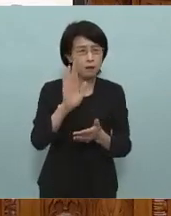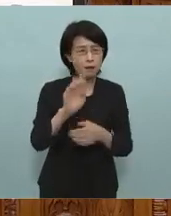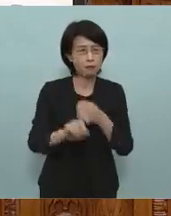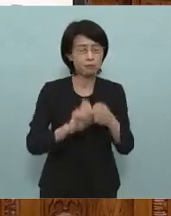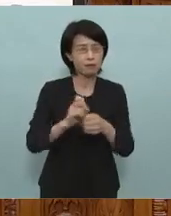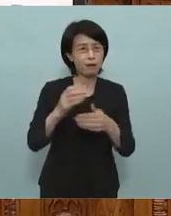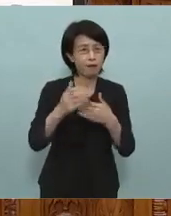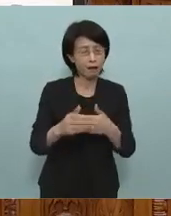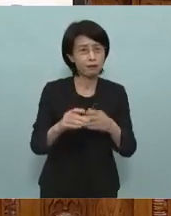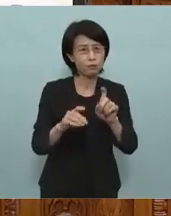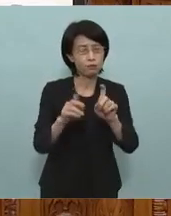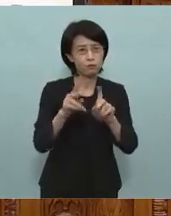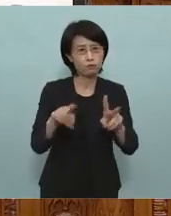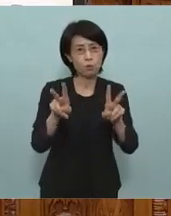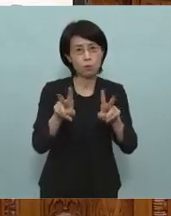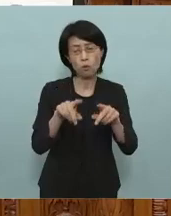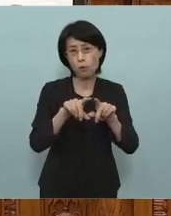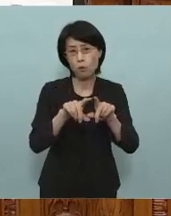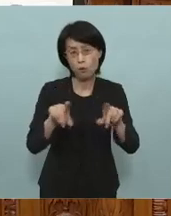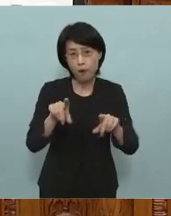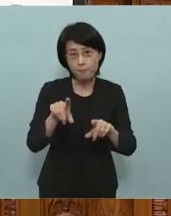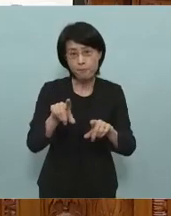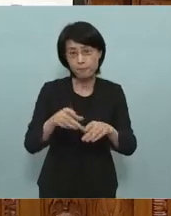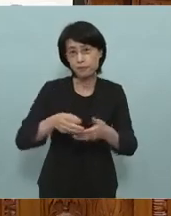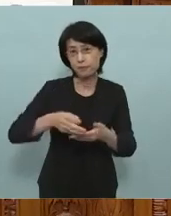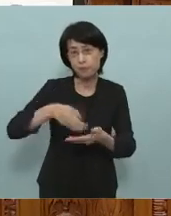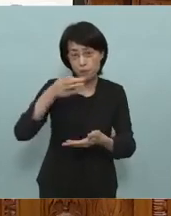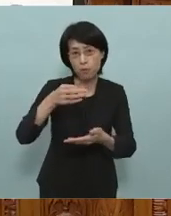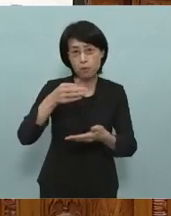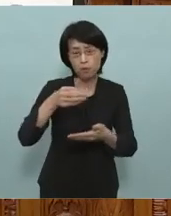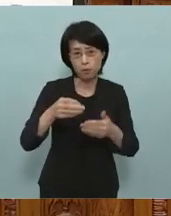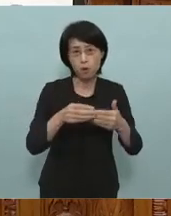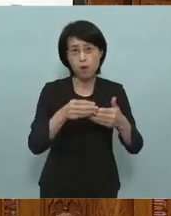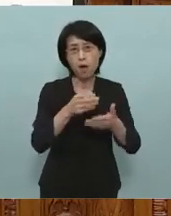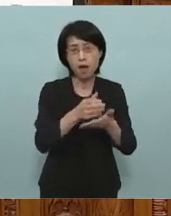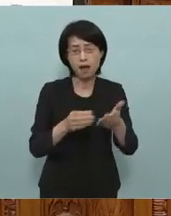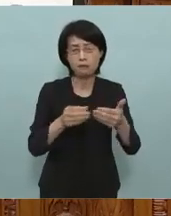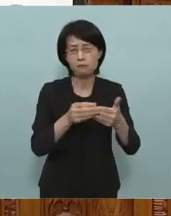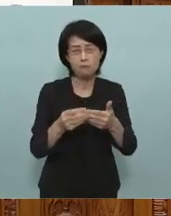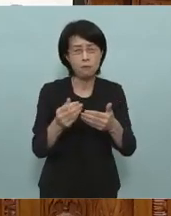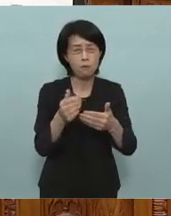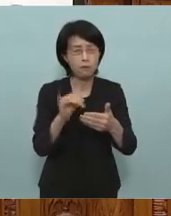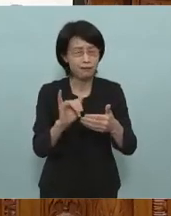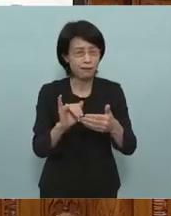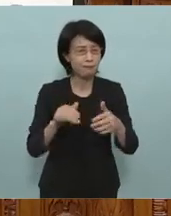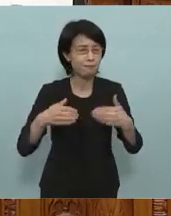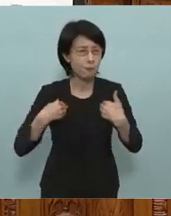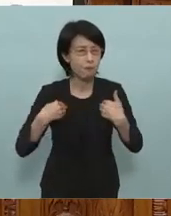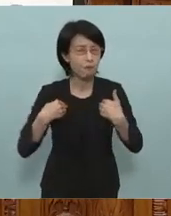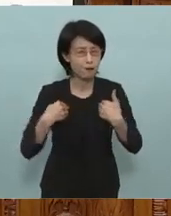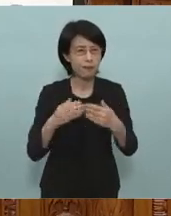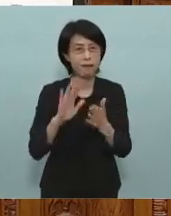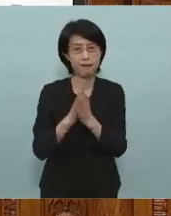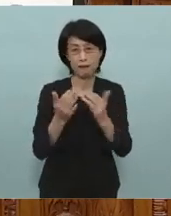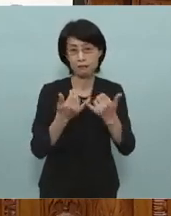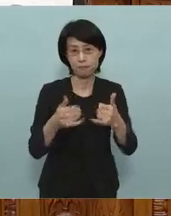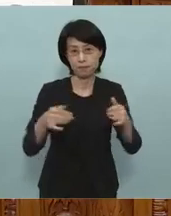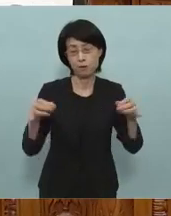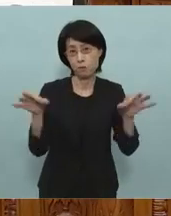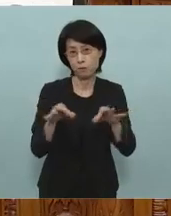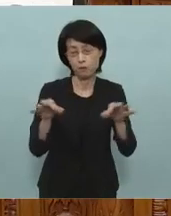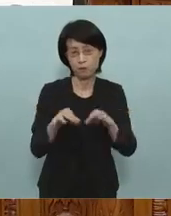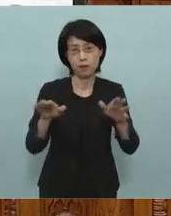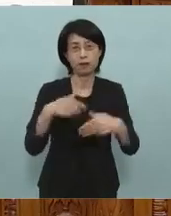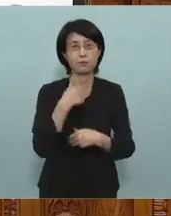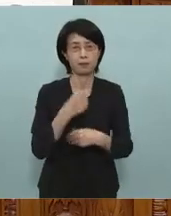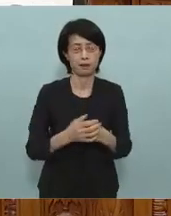で10兆円増が必要とも言われるこの分野に官民の投資を集めていきます今回